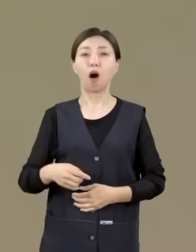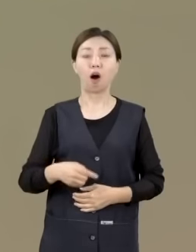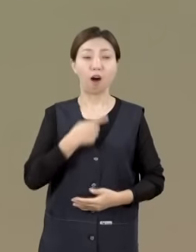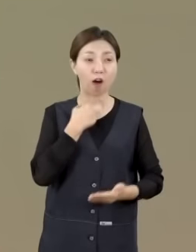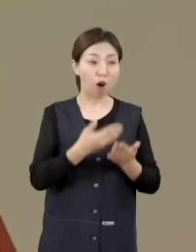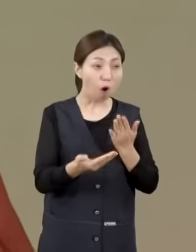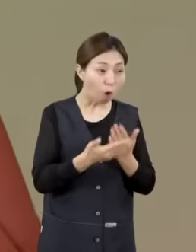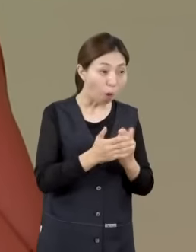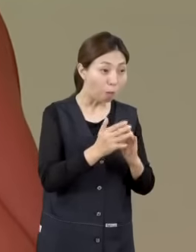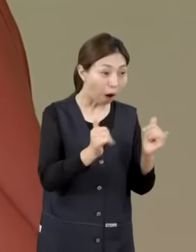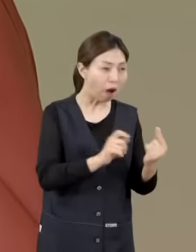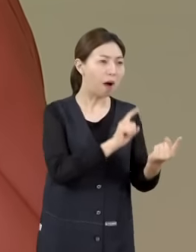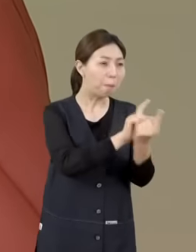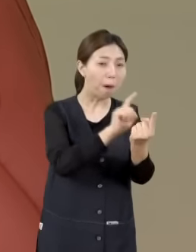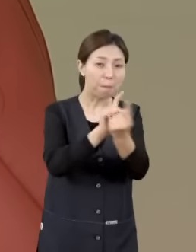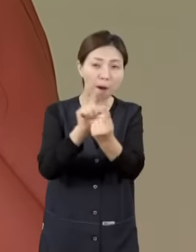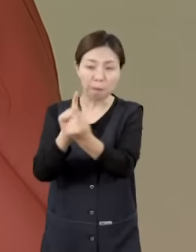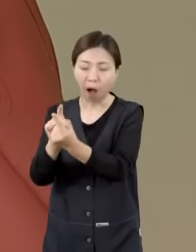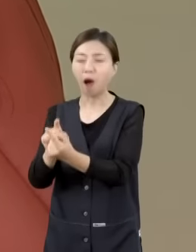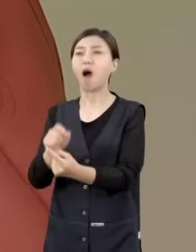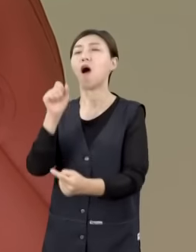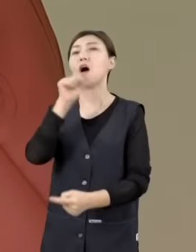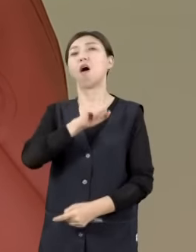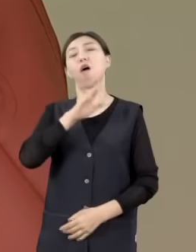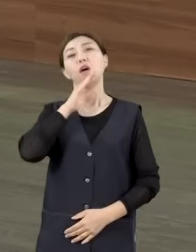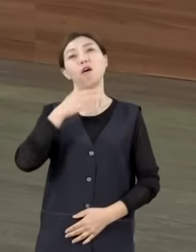하면서 직접 들으니까